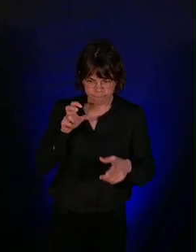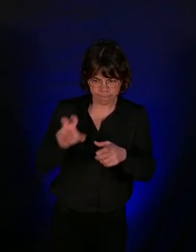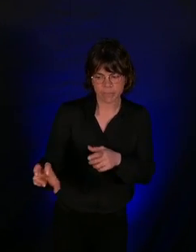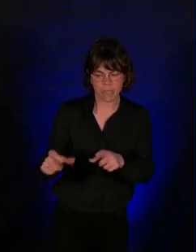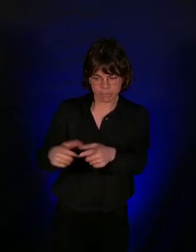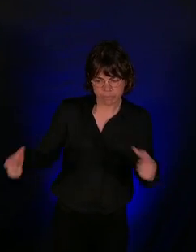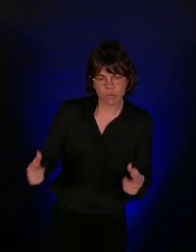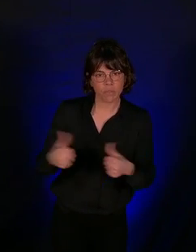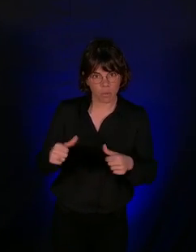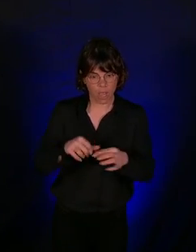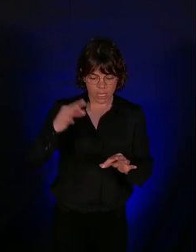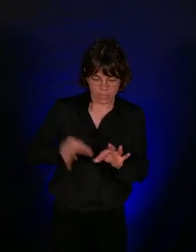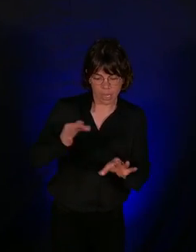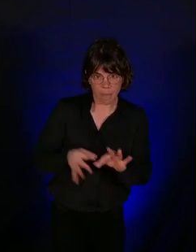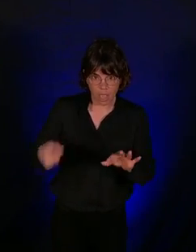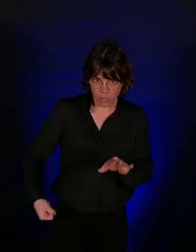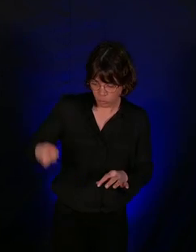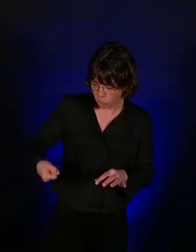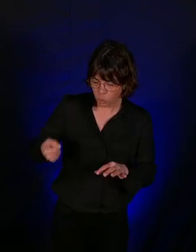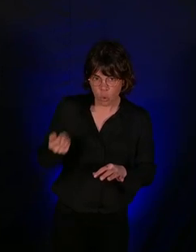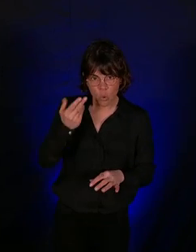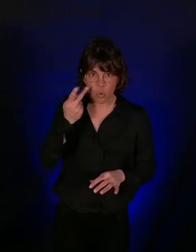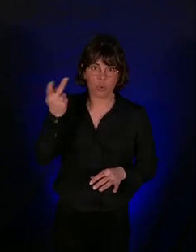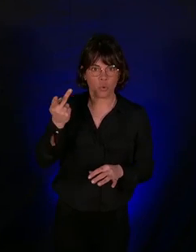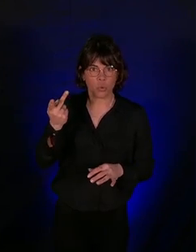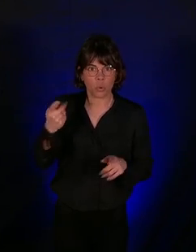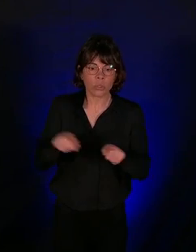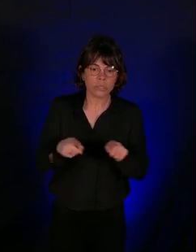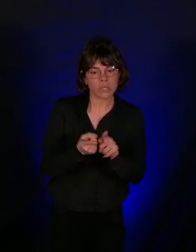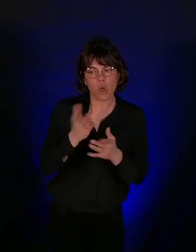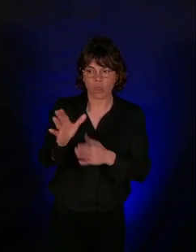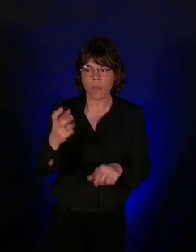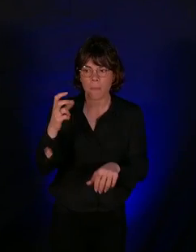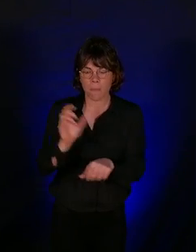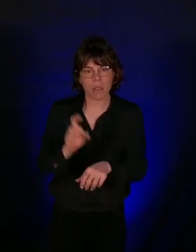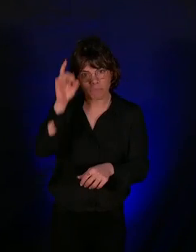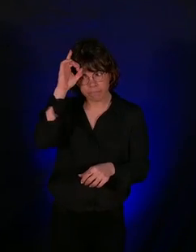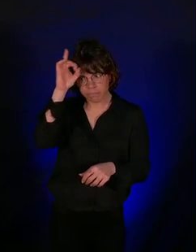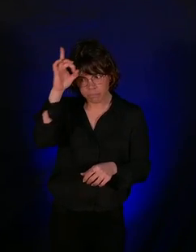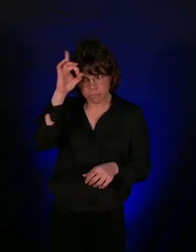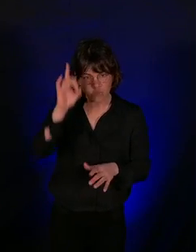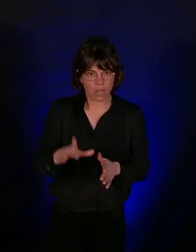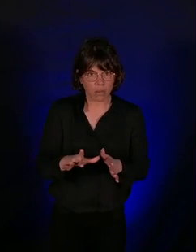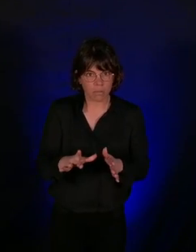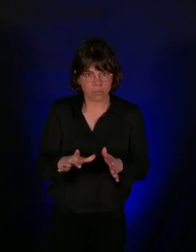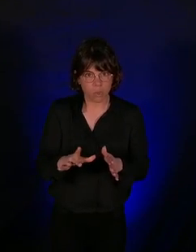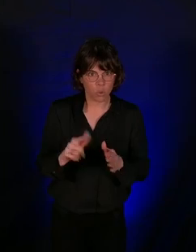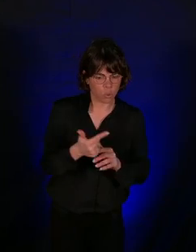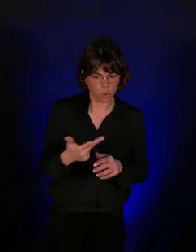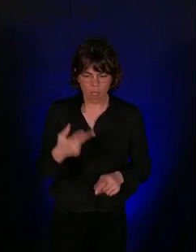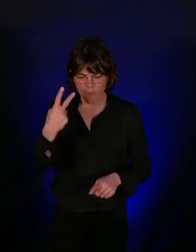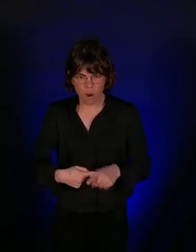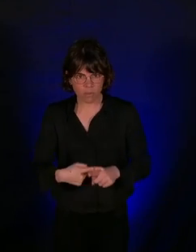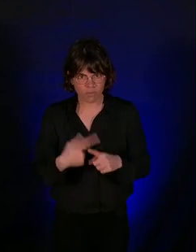fabriquons des sacs à mains de luxe pour Vuitton d'autres pour hermè ou Chanel dont de nombreux modèles sont vendus plus de deux à trois